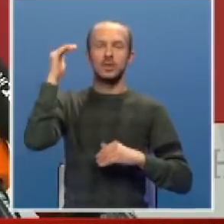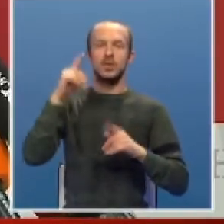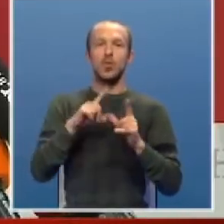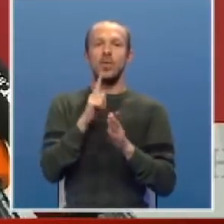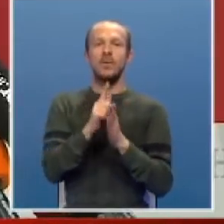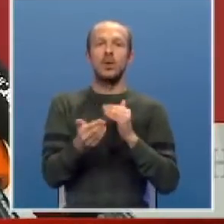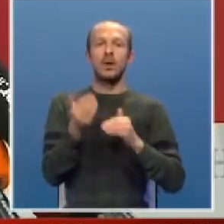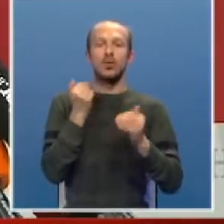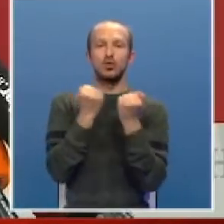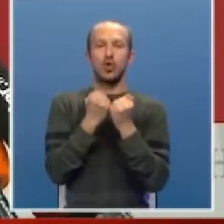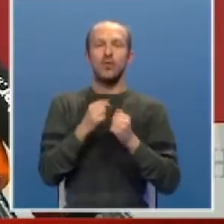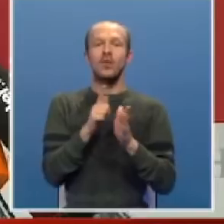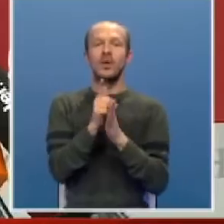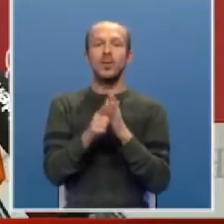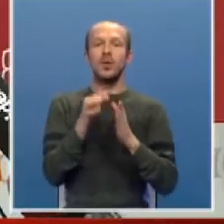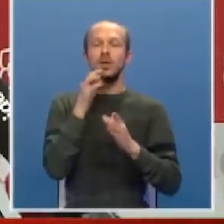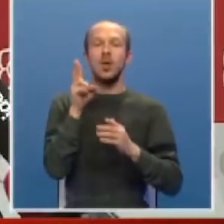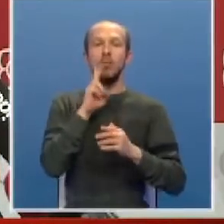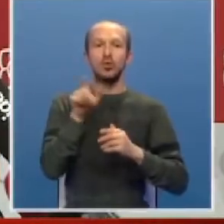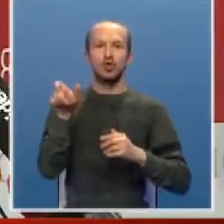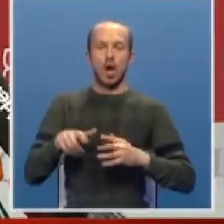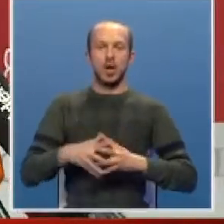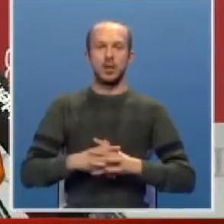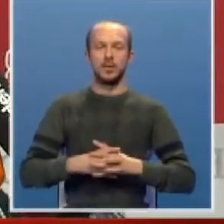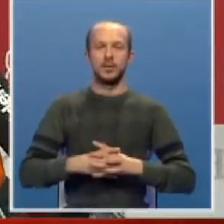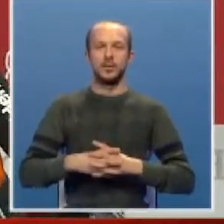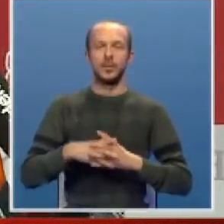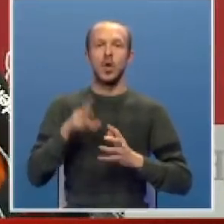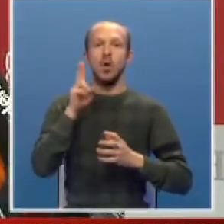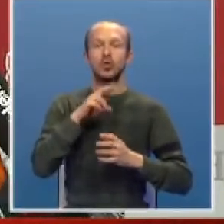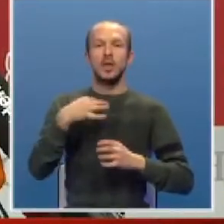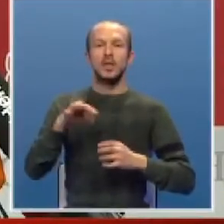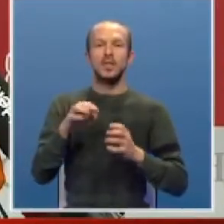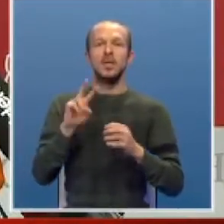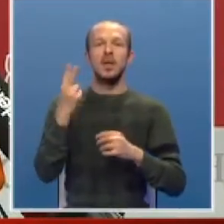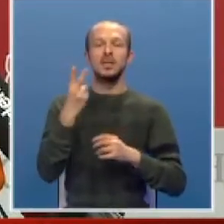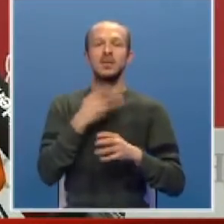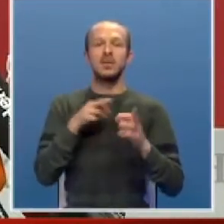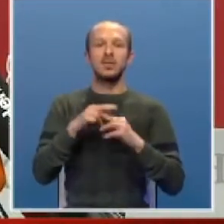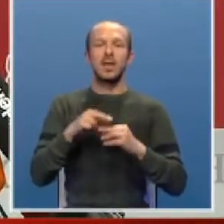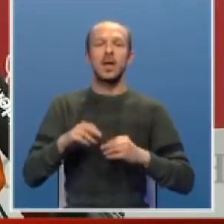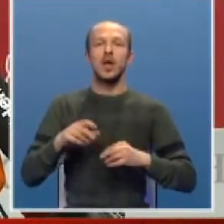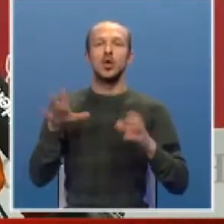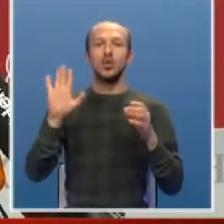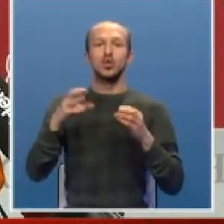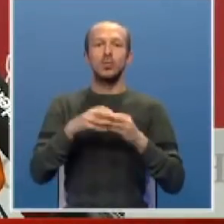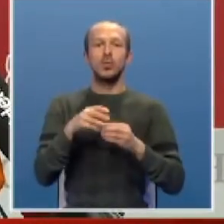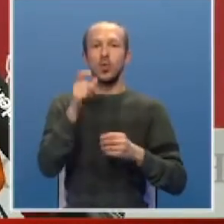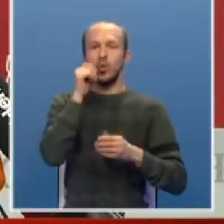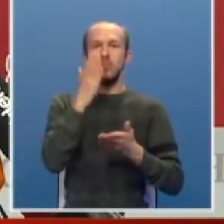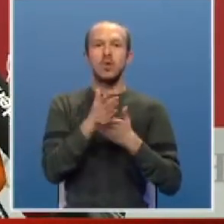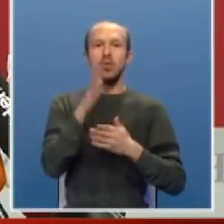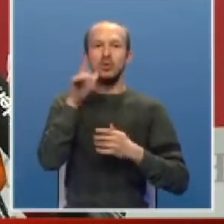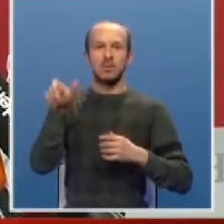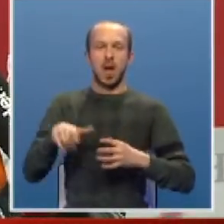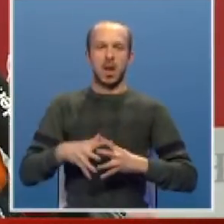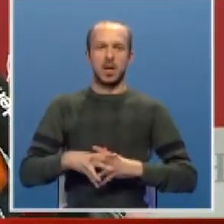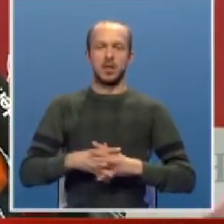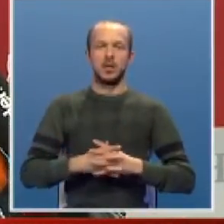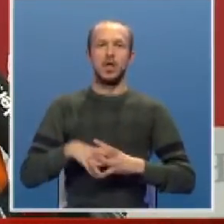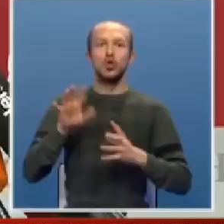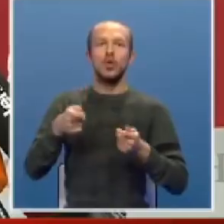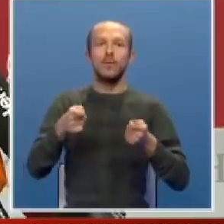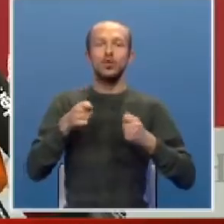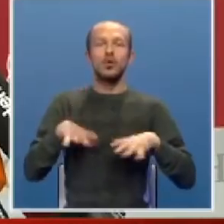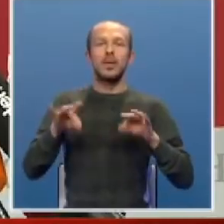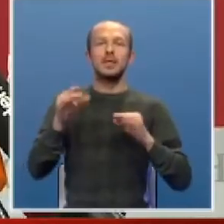vremenu, školovao se u vremenu, kada je običajan jedini naziv za tu skupinu ljudi bio muslimani. To učim iz